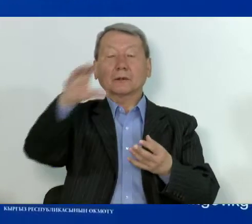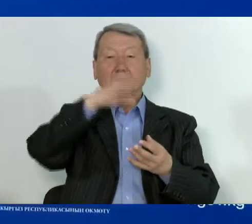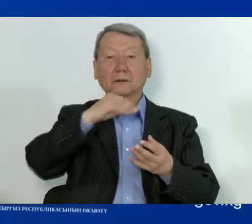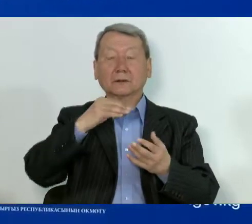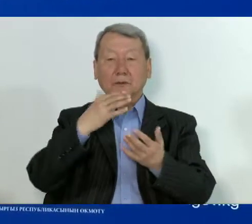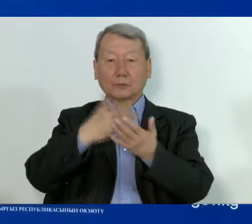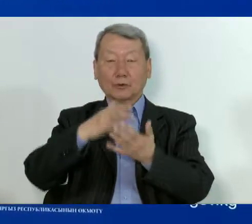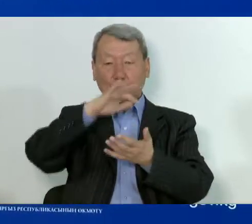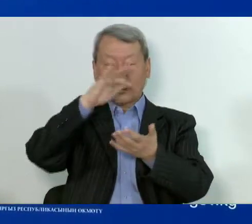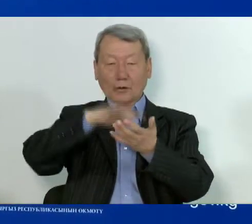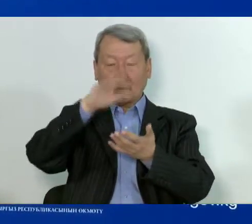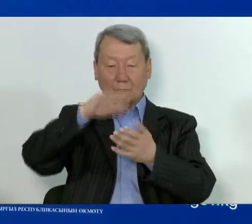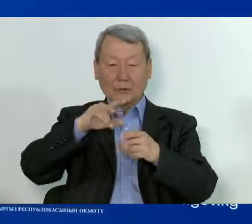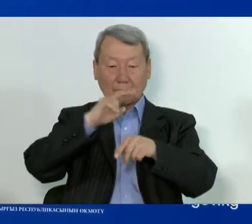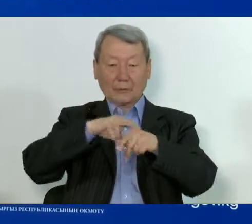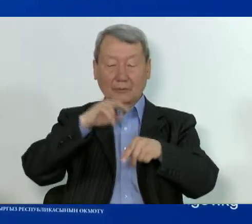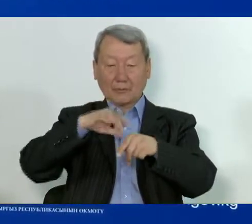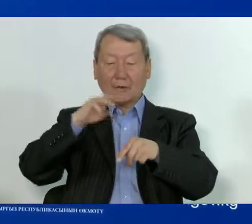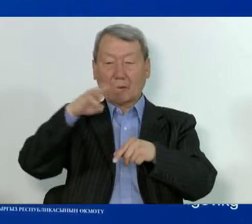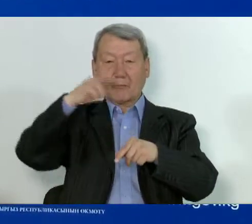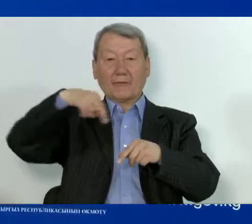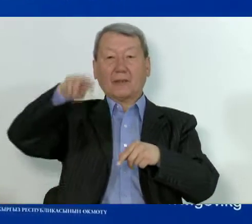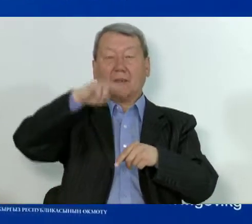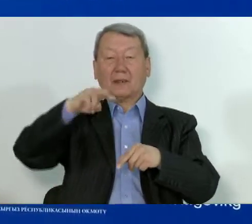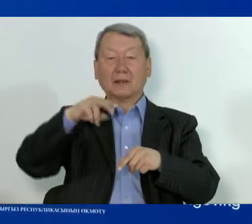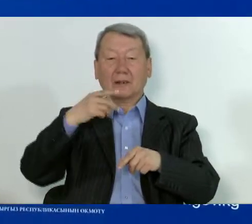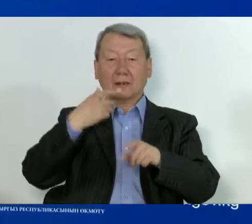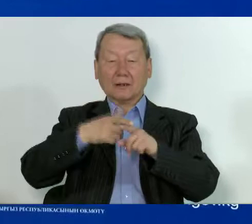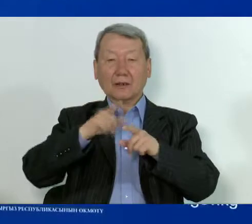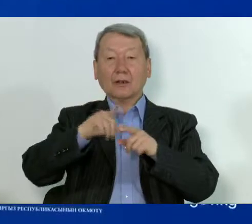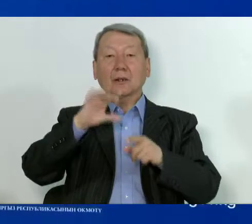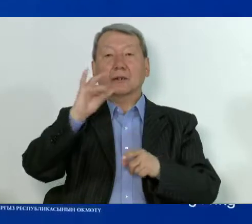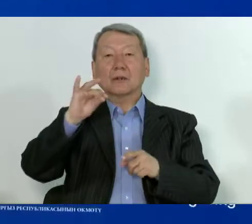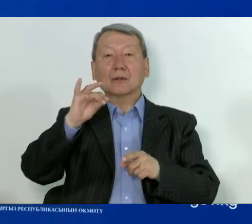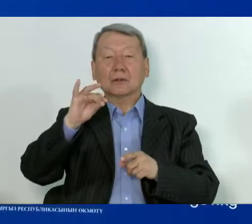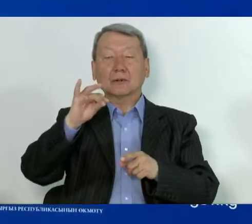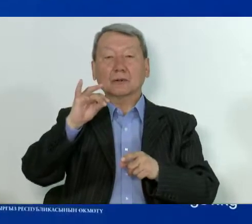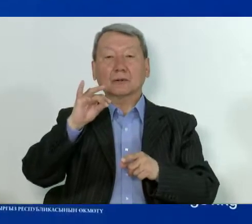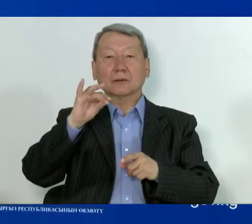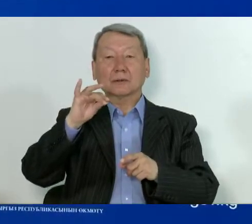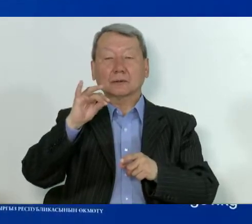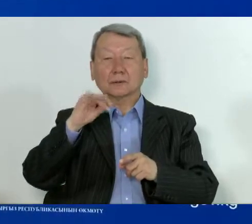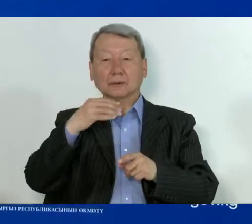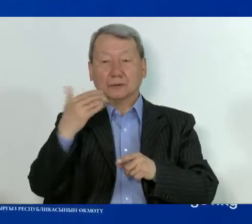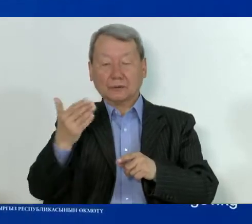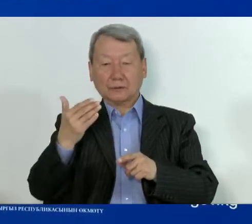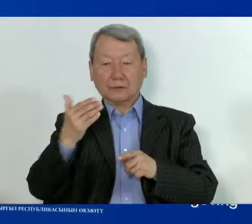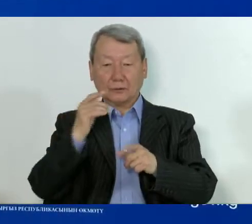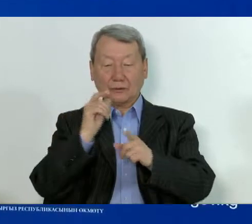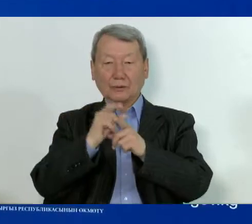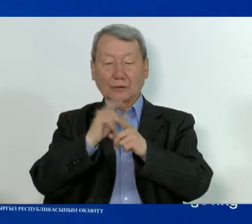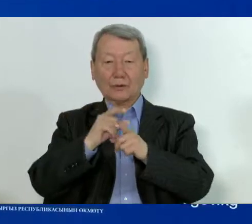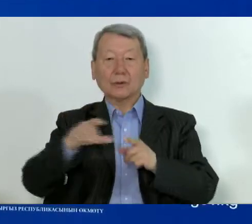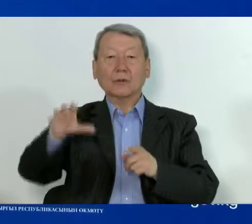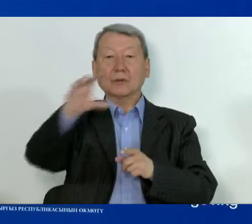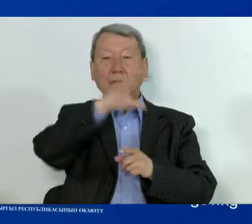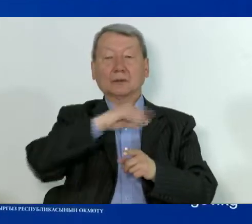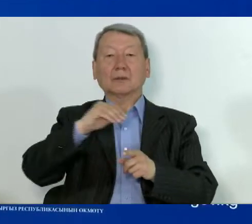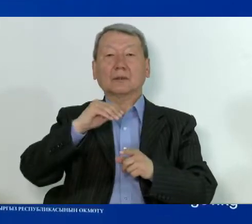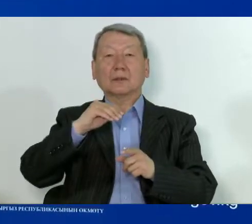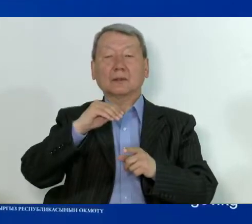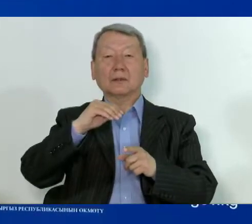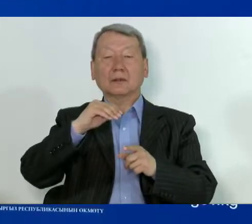максатында Бишкек шаарынын ички иштер башкармасынын өздүк курамы жана курулду күчтөрүнүн өздүк курамы тарабынан коомдук коопсуздукту